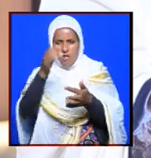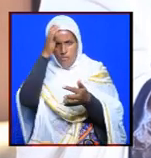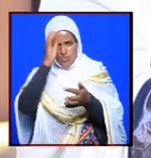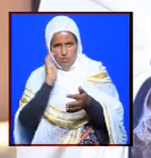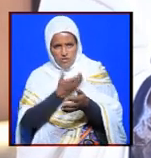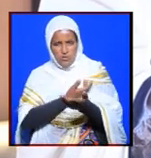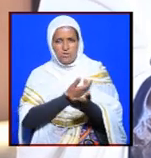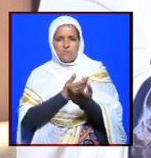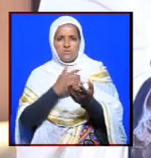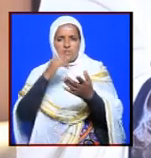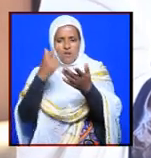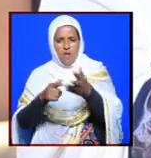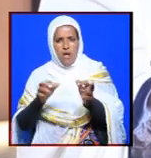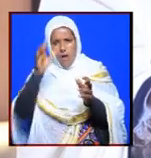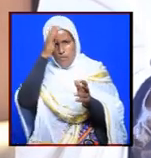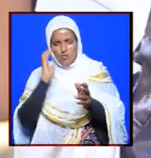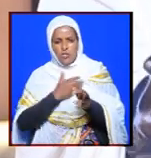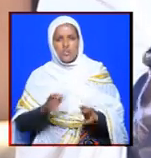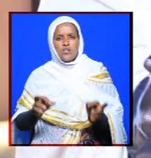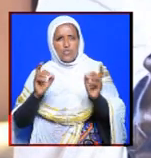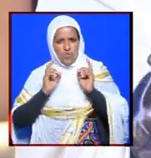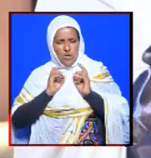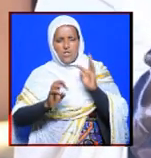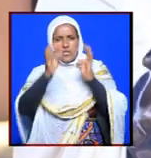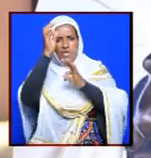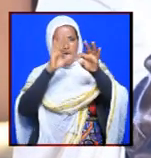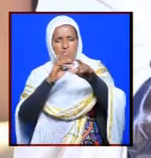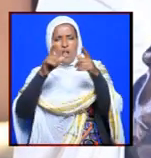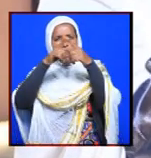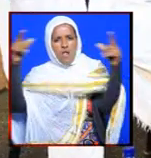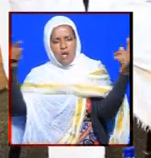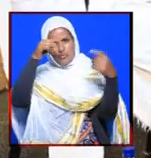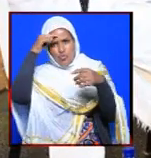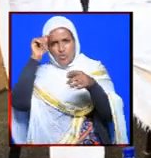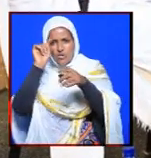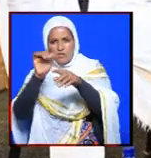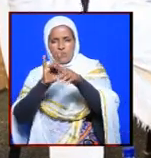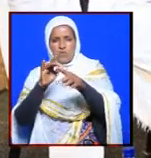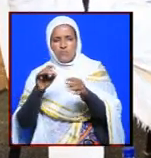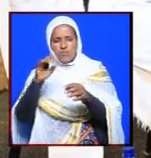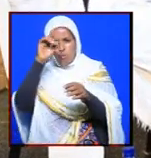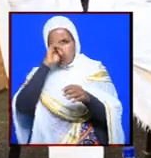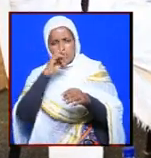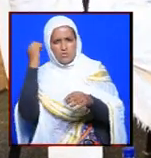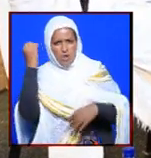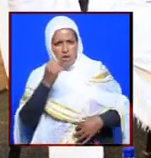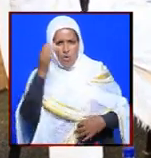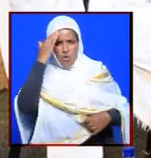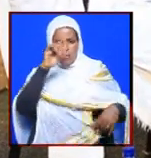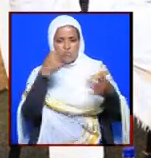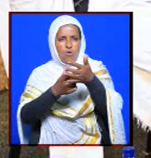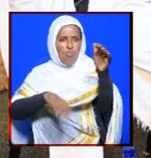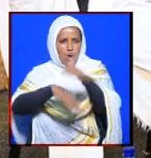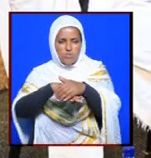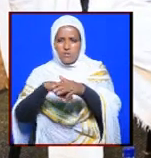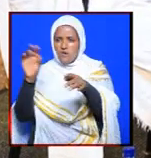ዜና አበው፣ ስለ አባቶች ህይወት በኢትዮጵያ ታሪክ ላይ ታላላቅ አሻራ ስላሳረፉ ኢትዮጵያዊ ጀግኖች ከማወቅ ይልቅ